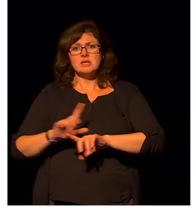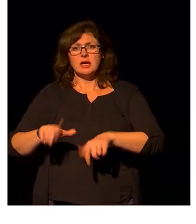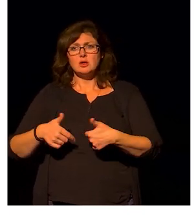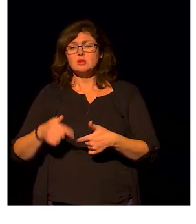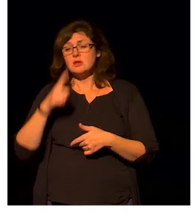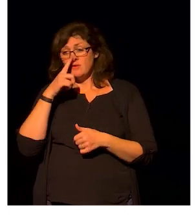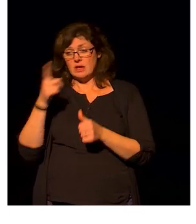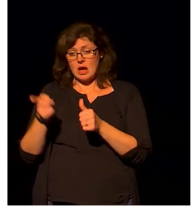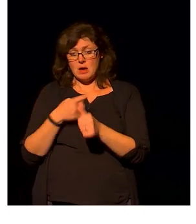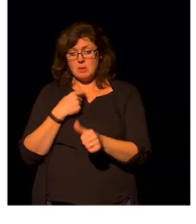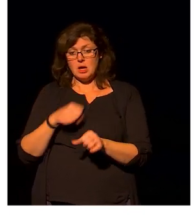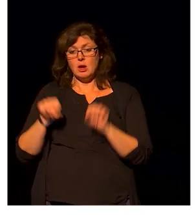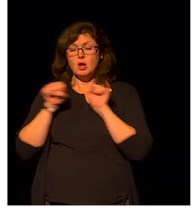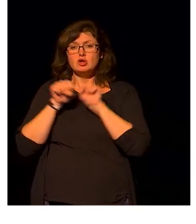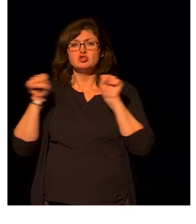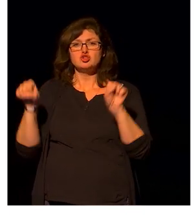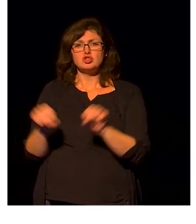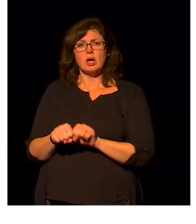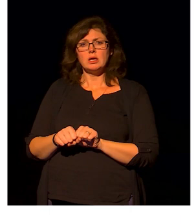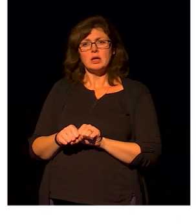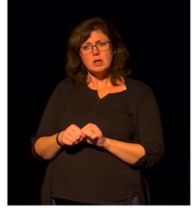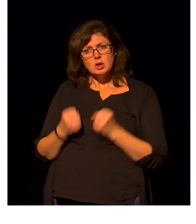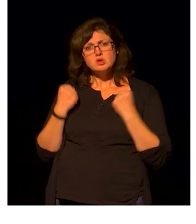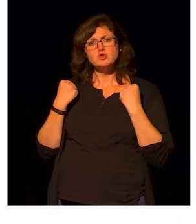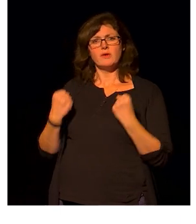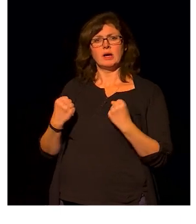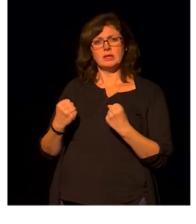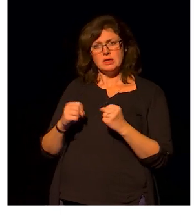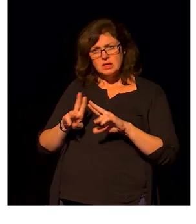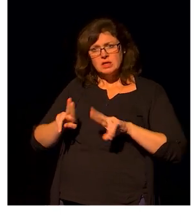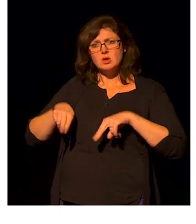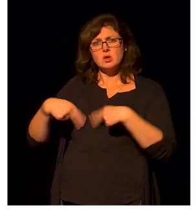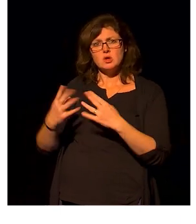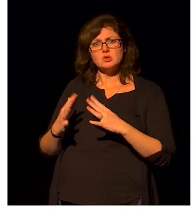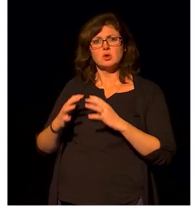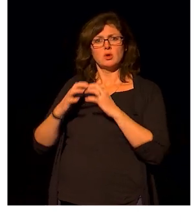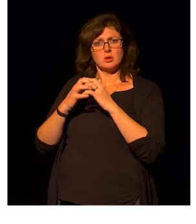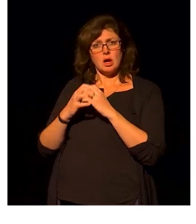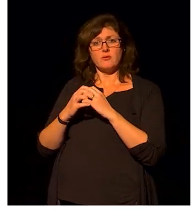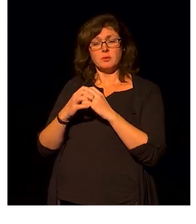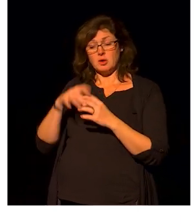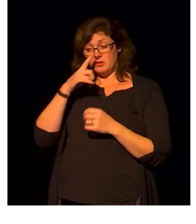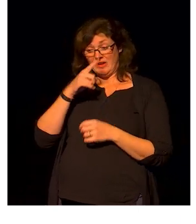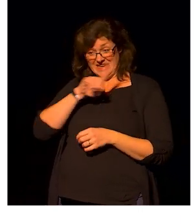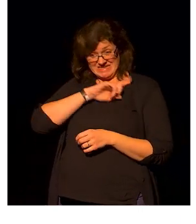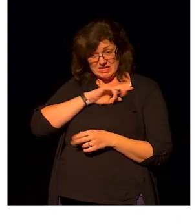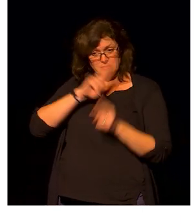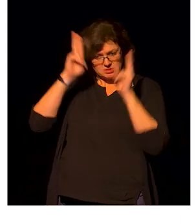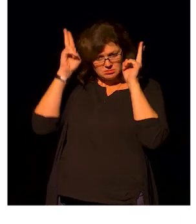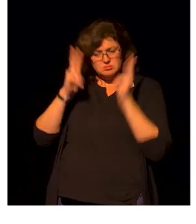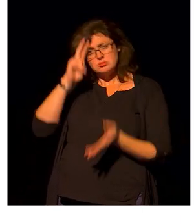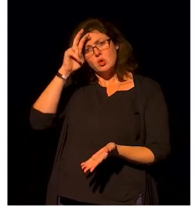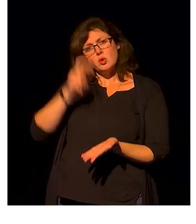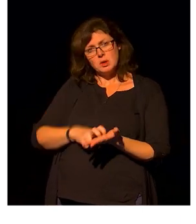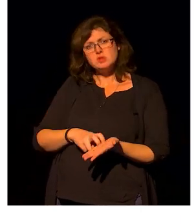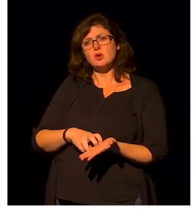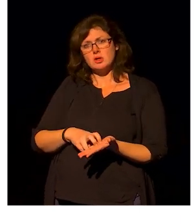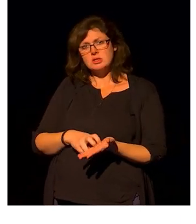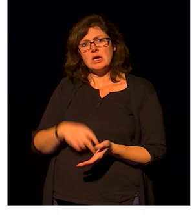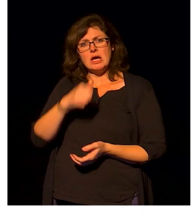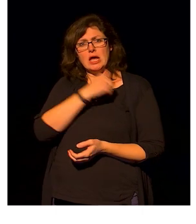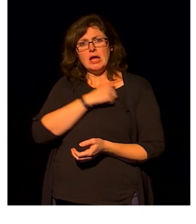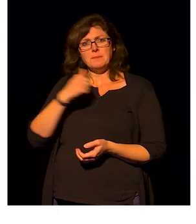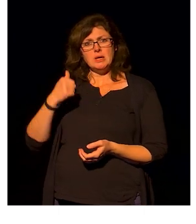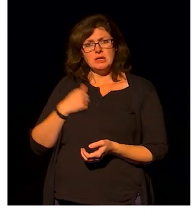Souveränität wiederhergestellt ist, wenn ich davon überzeugt bin, dass die militärische Kraft der